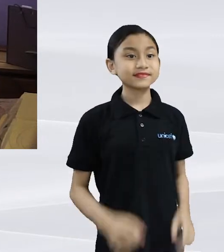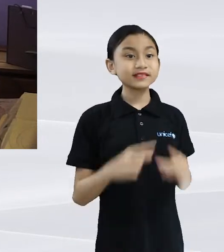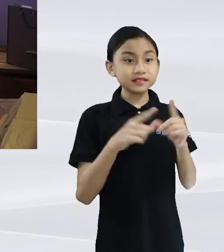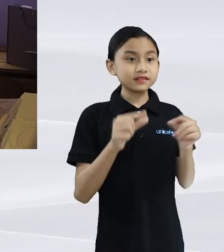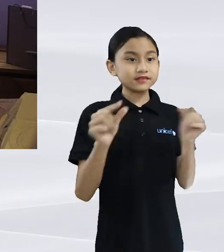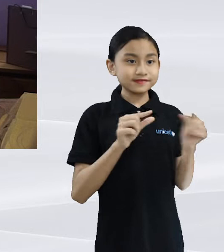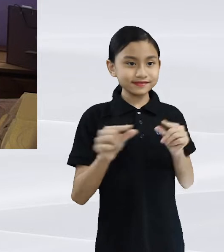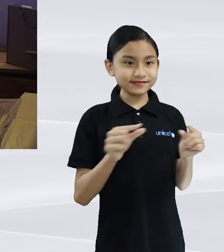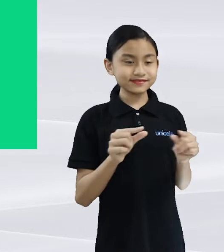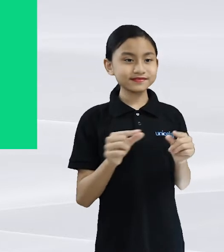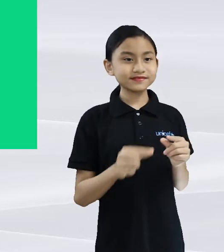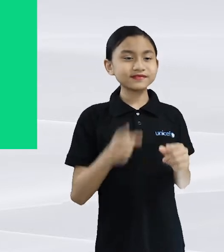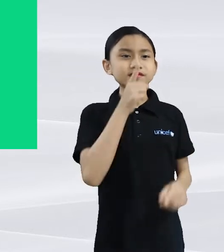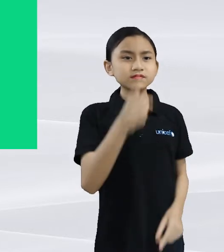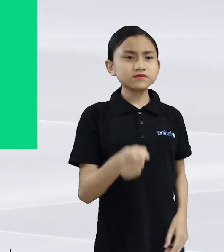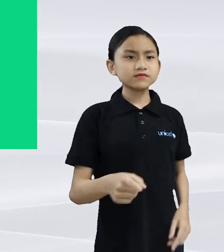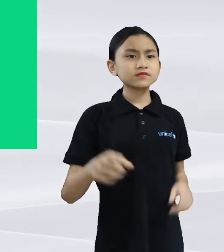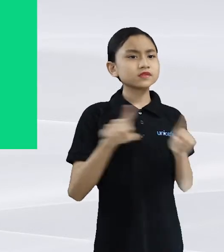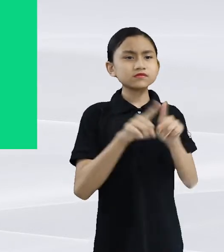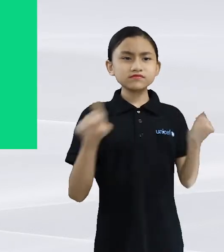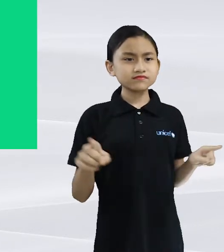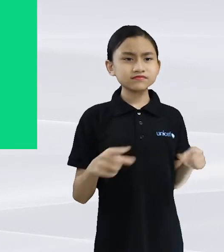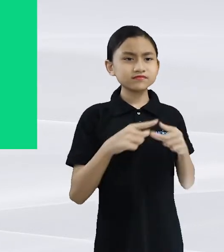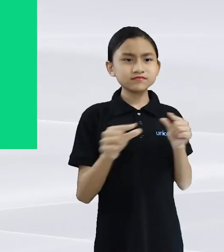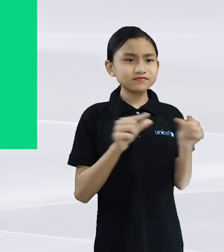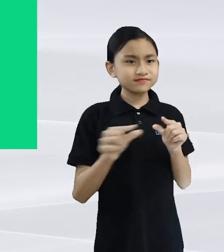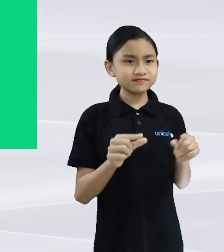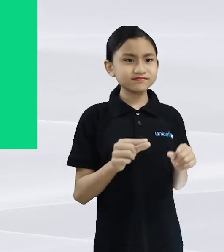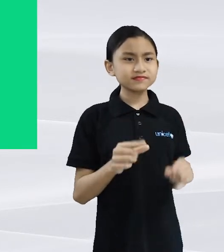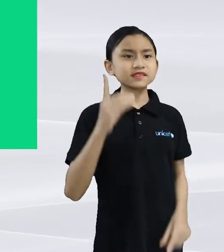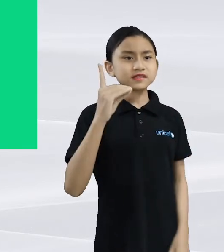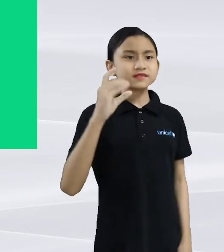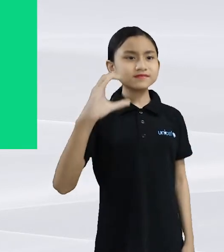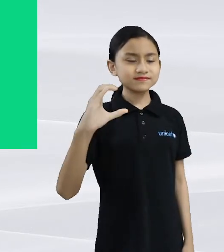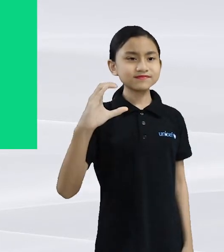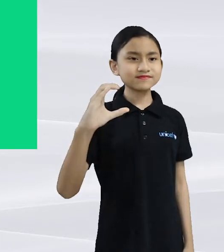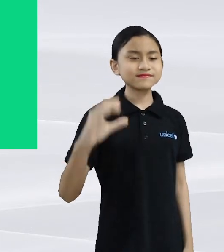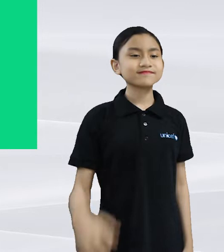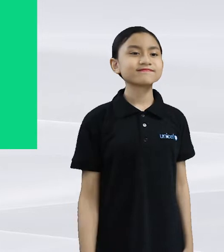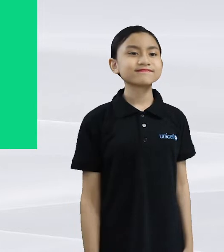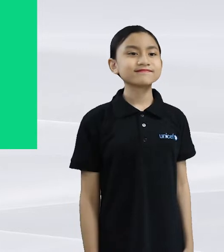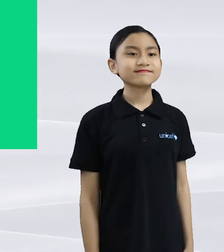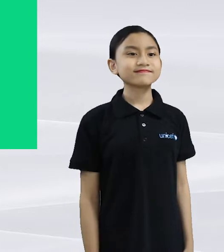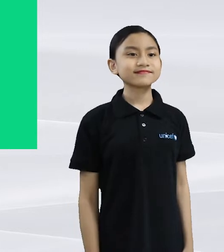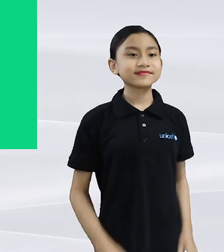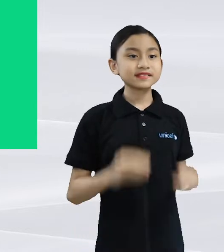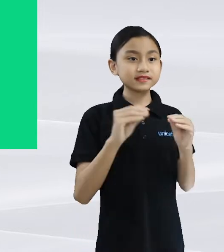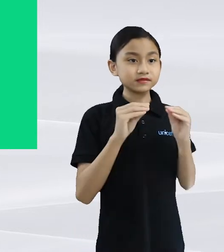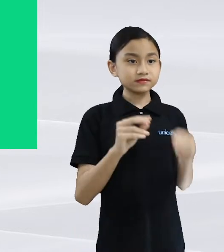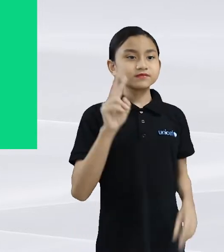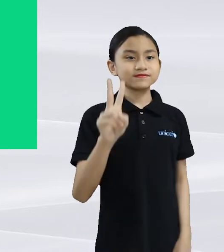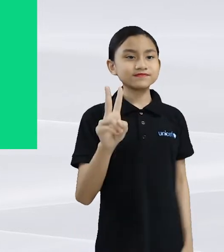Ini ke servo motor? Sebenarnya, apakah perbezaan di antara servo motor dan motor DC yang kita gunakan